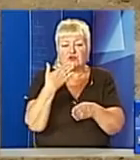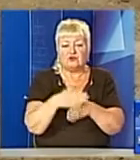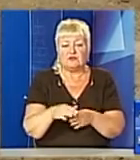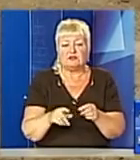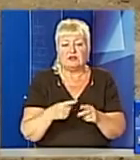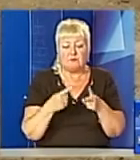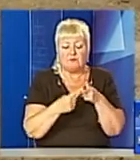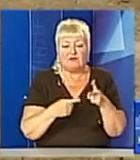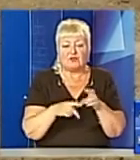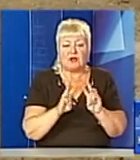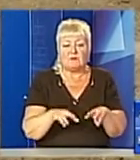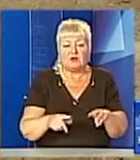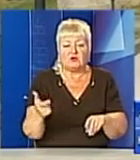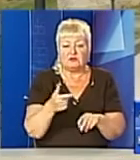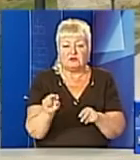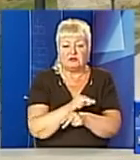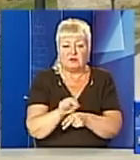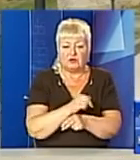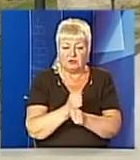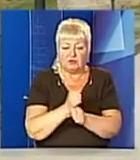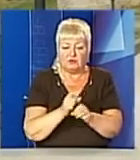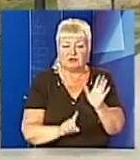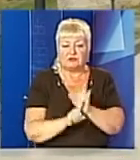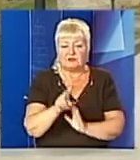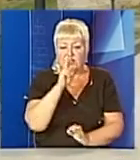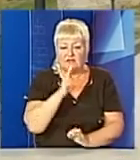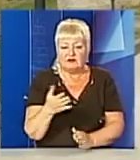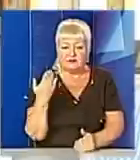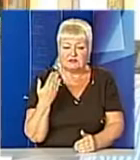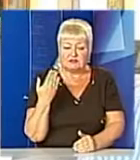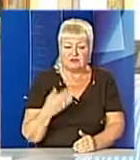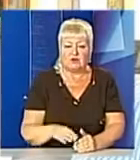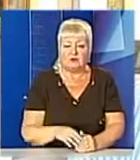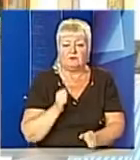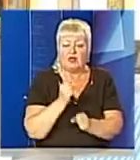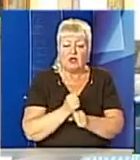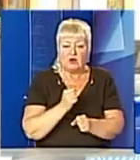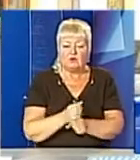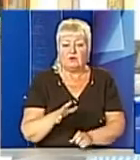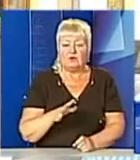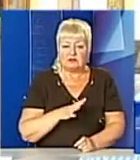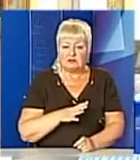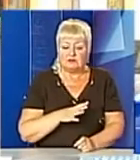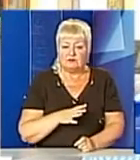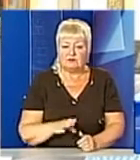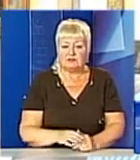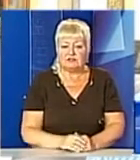майже 1,5 мільйона гривень. Ремонтні роботи розпочали 2 місяці тому. Роботи йшли в